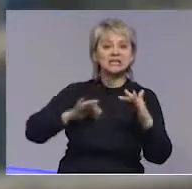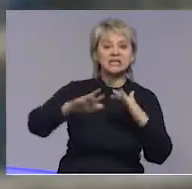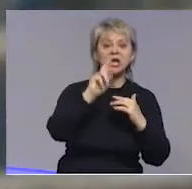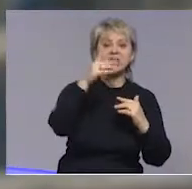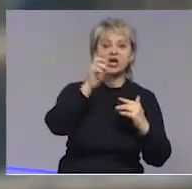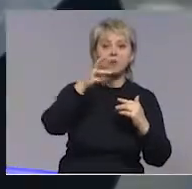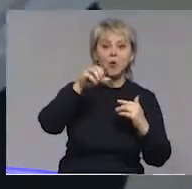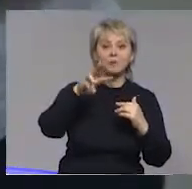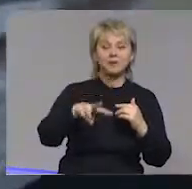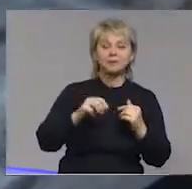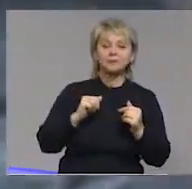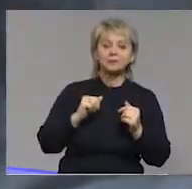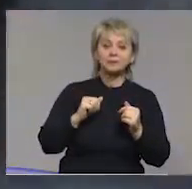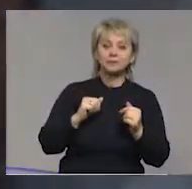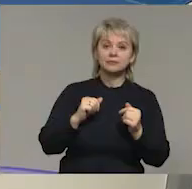страны Кримом.